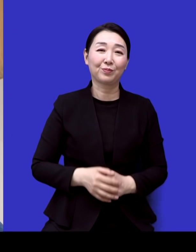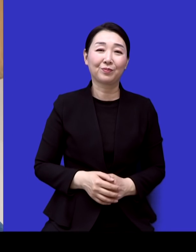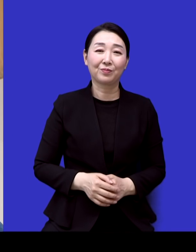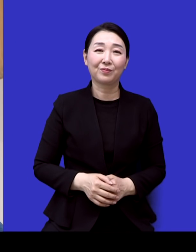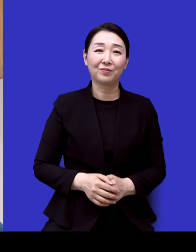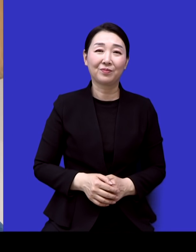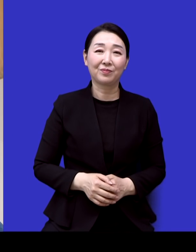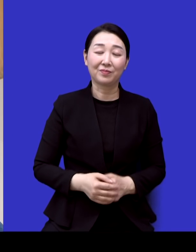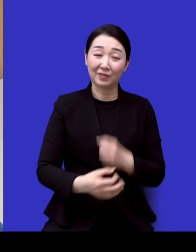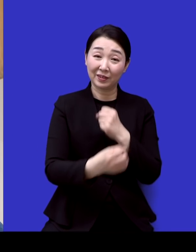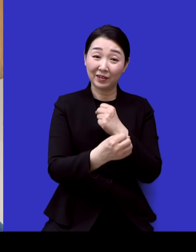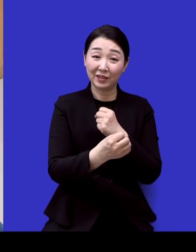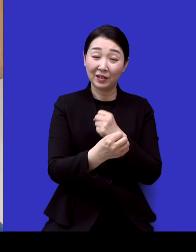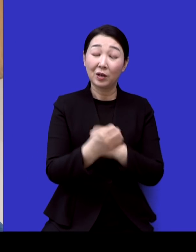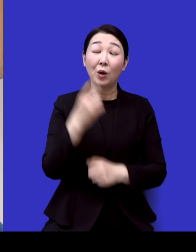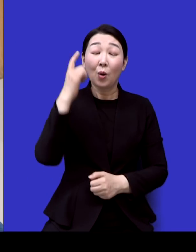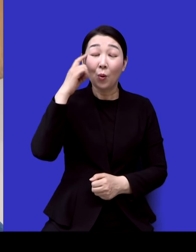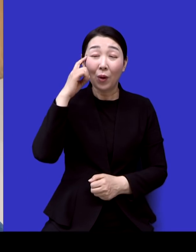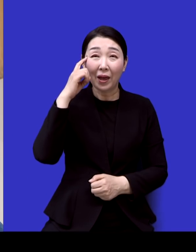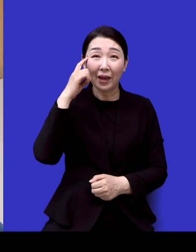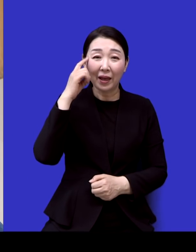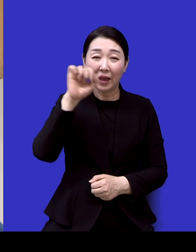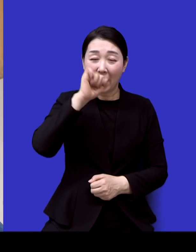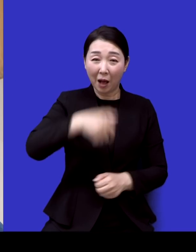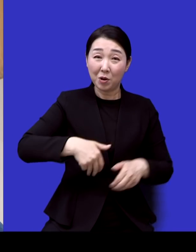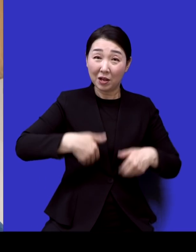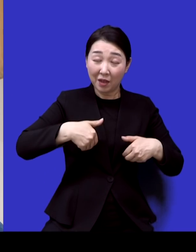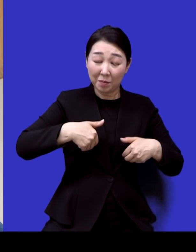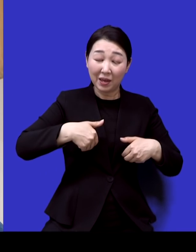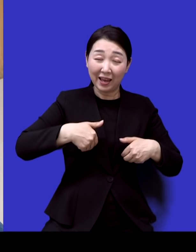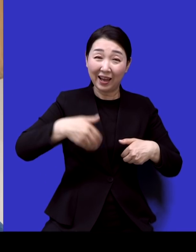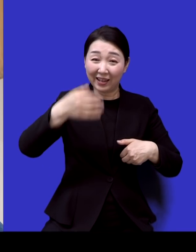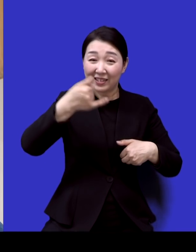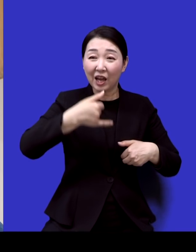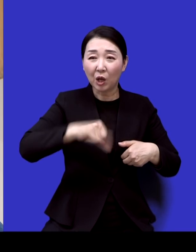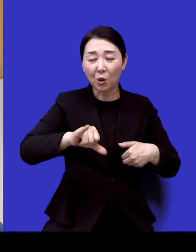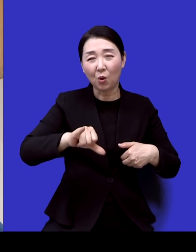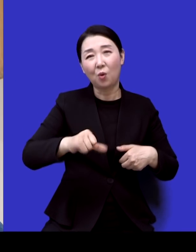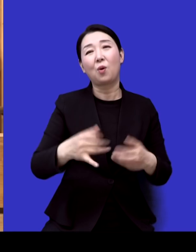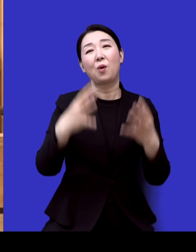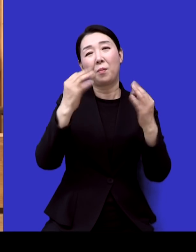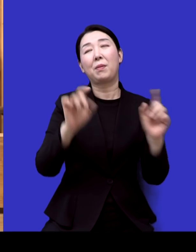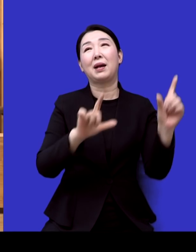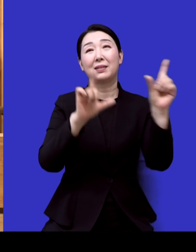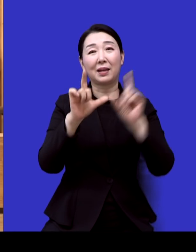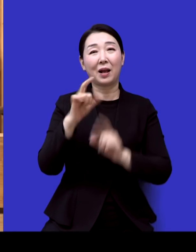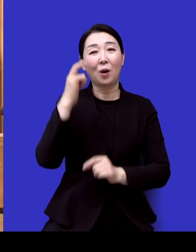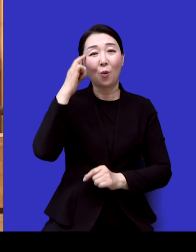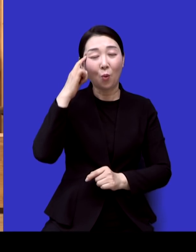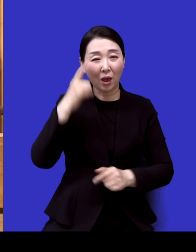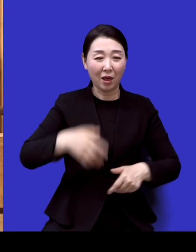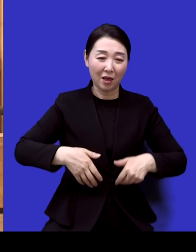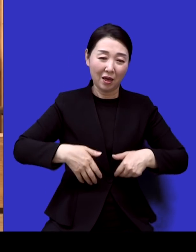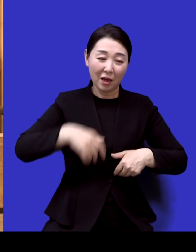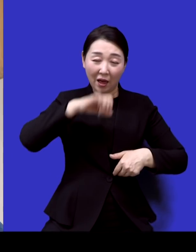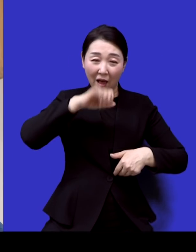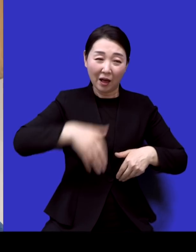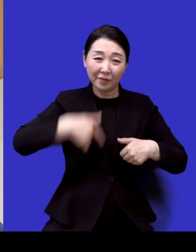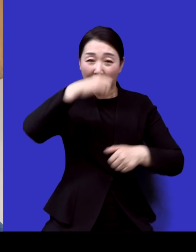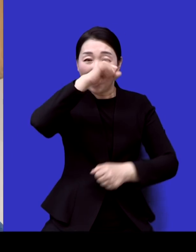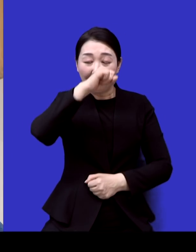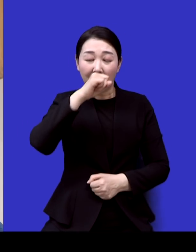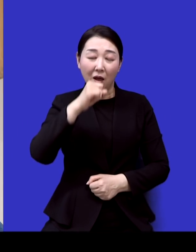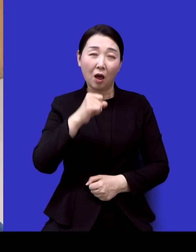거기 남미 네네. 이민자들의 자녀분들이 많이 살았어요. 네네. 남미가 또 축구 좋아하잖아요. 그럼요. 그럼 매일 축구하러 모이니까 저도